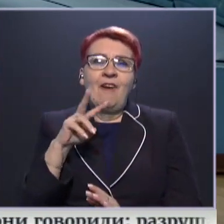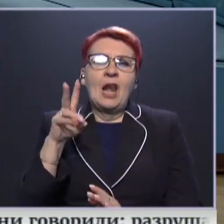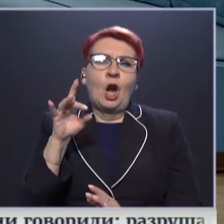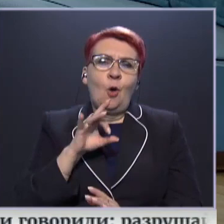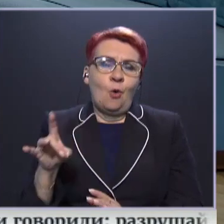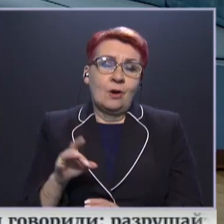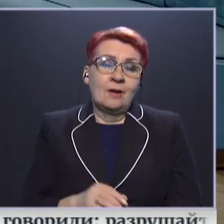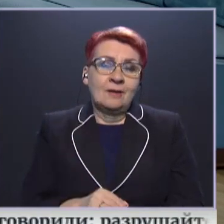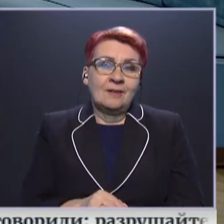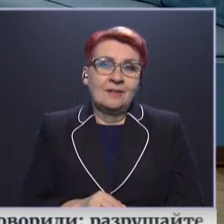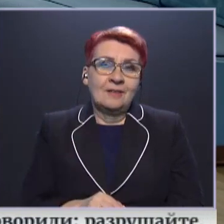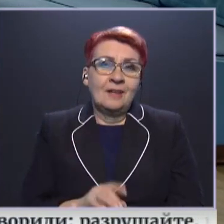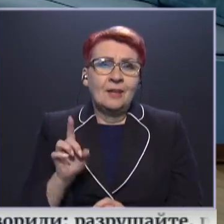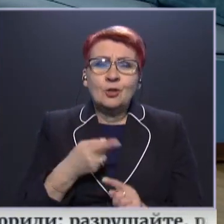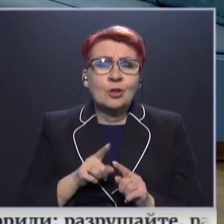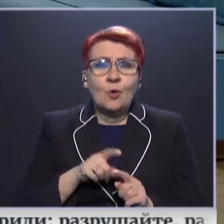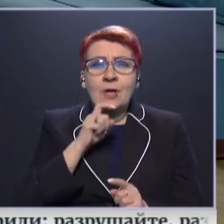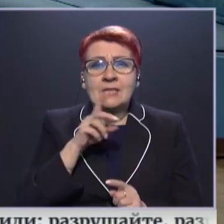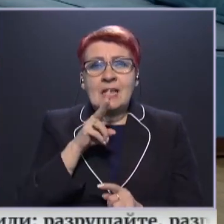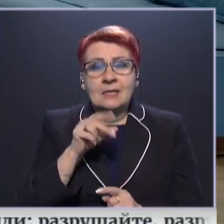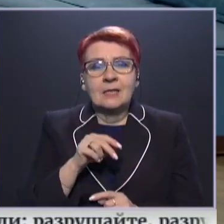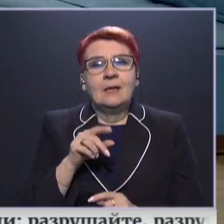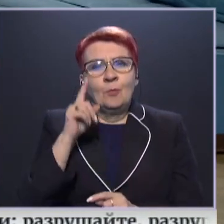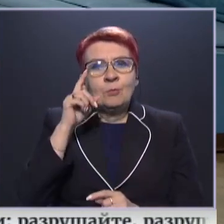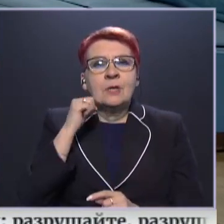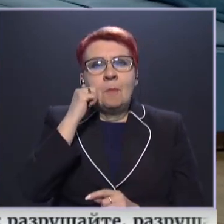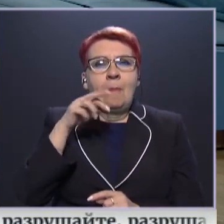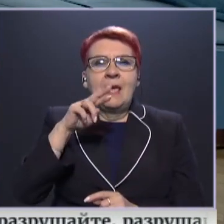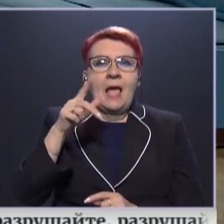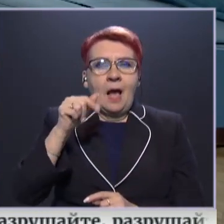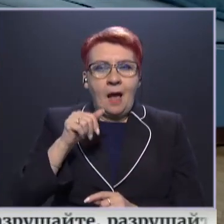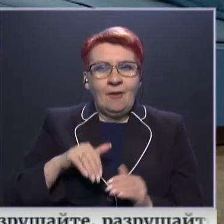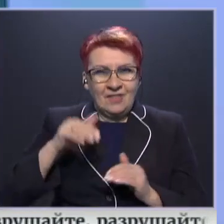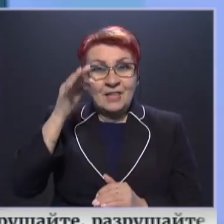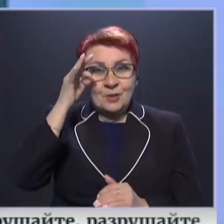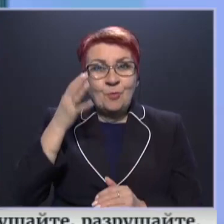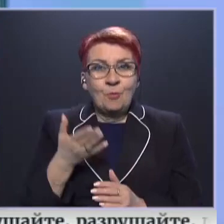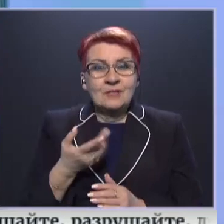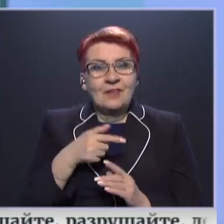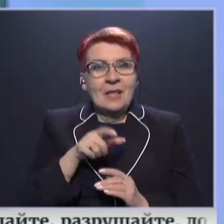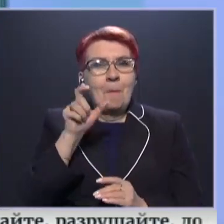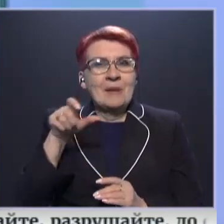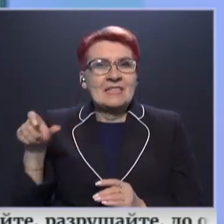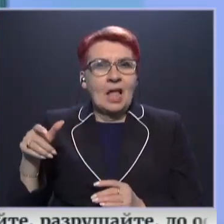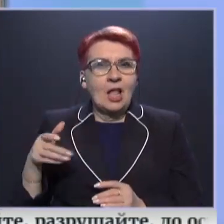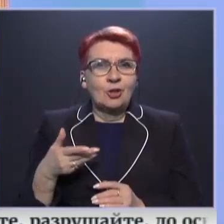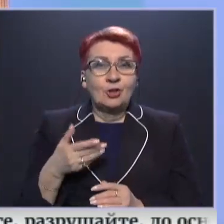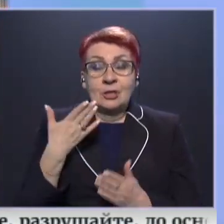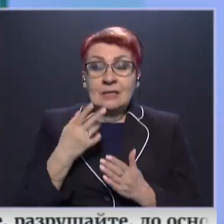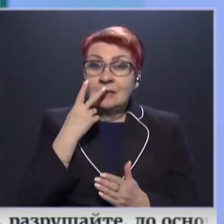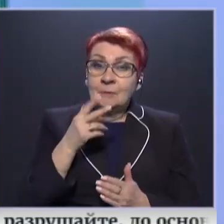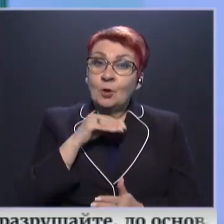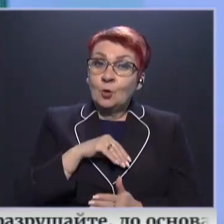же время, ведь что такое сказка? И Баба-Яга, мы помним, да, из детства, и все вот эти вот персонажи, в общем-то, если рассматривать с точки